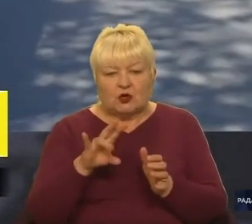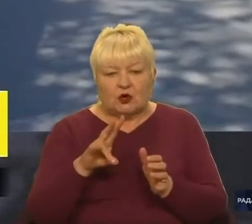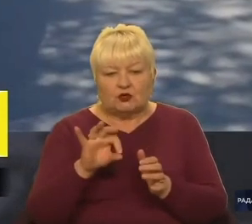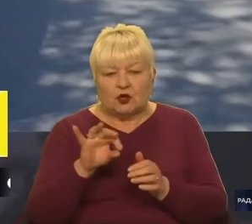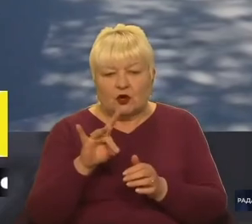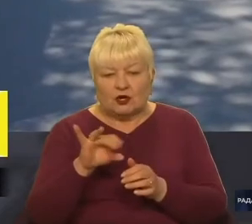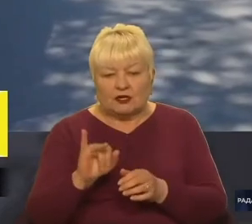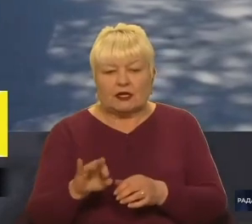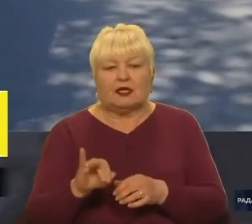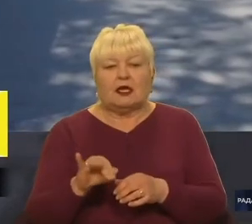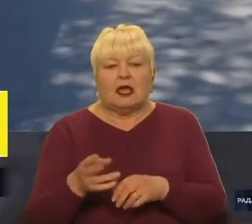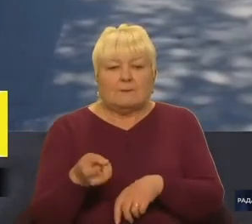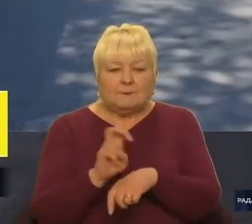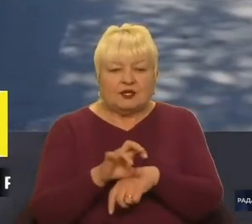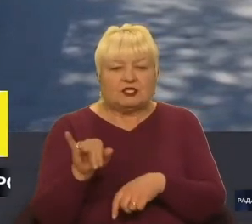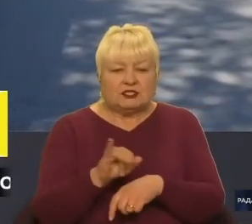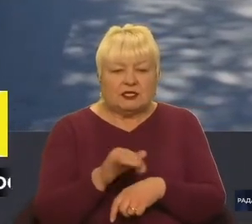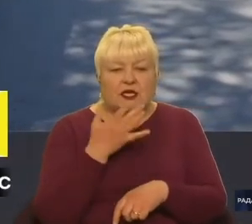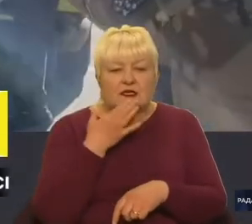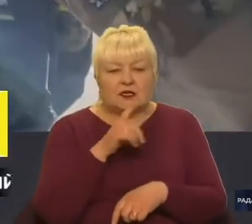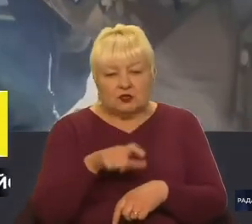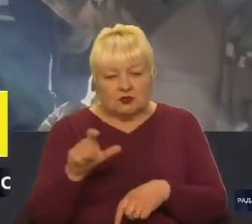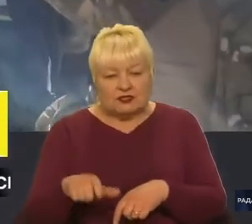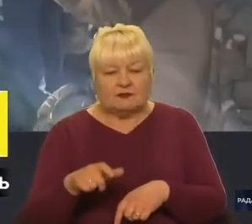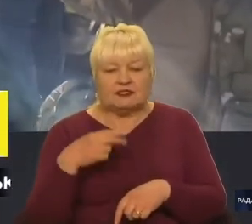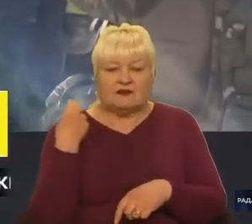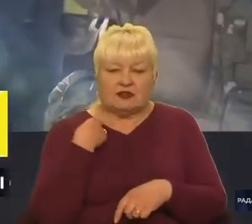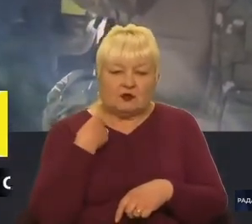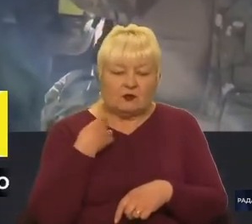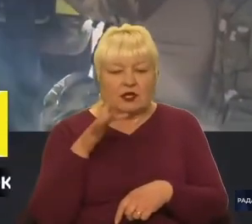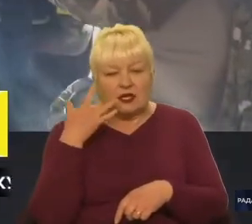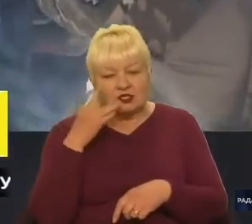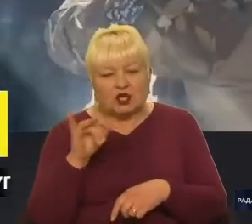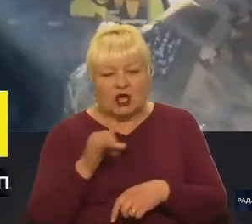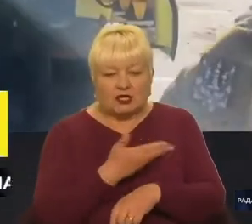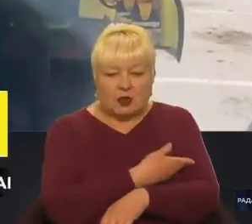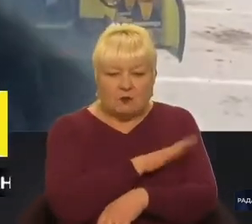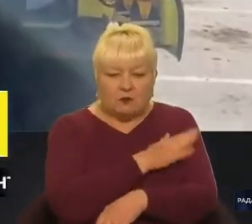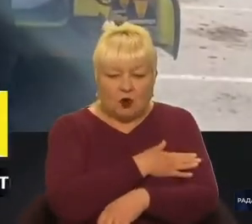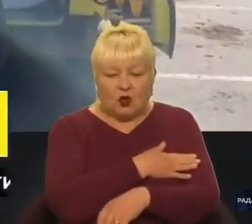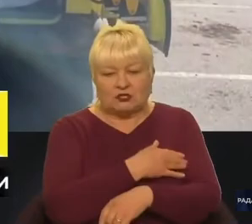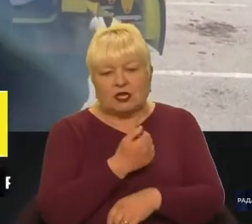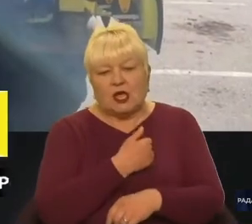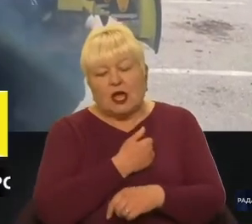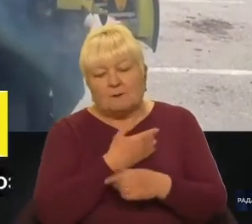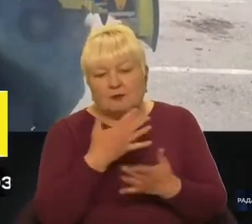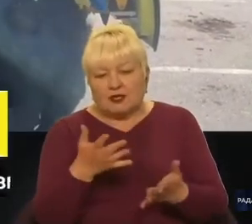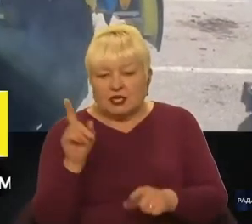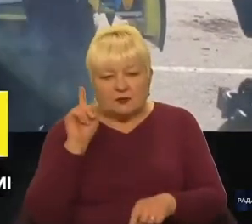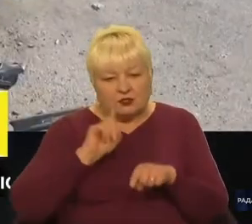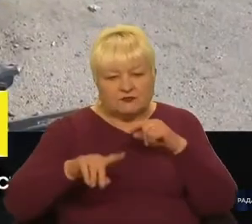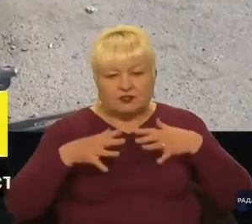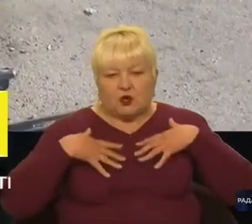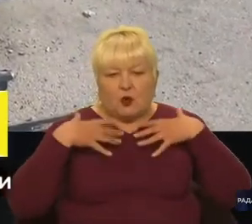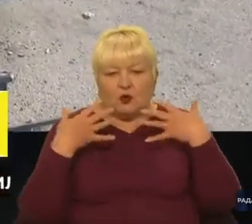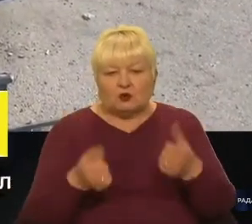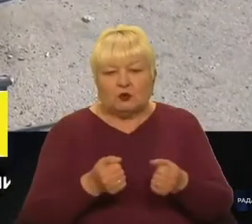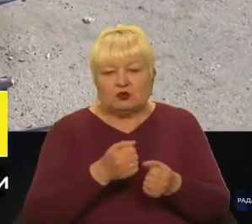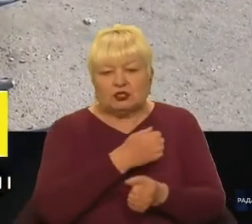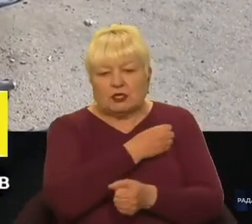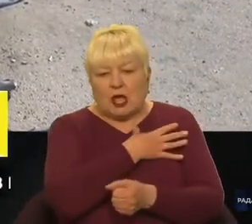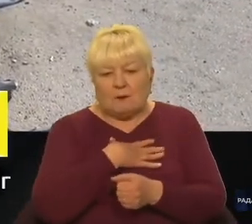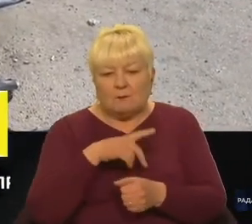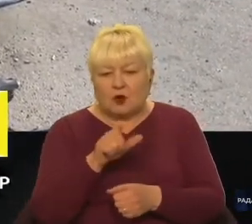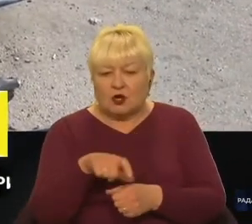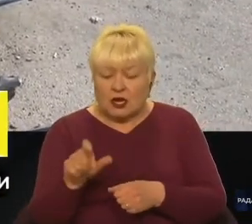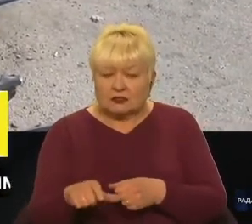громадянини Великобританії, США та Польщі. Бажаємо якнайшвидшого одужання пораненим. І ще про одне хочу запитати